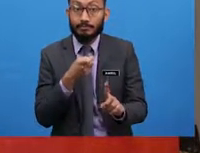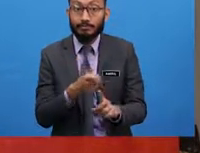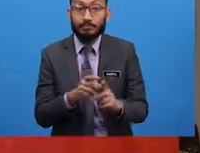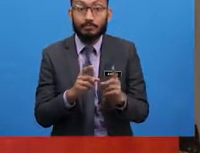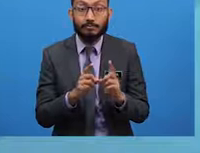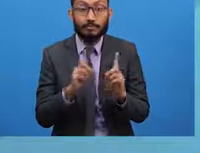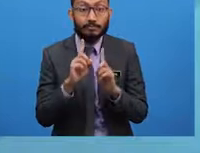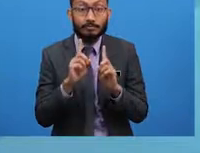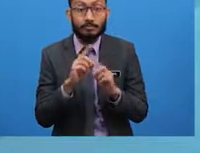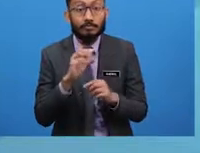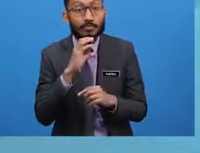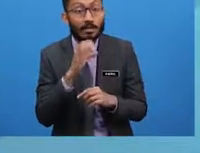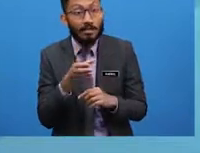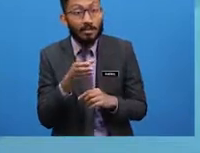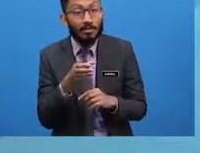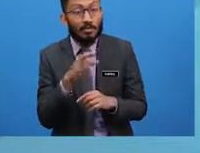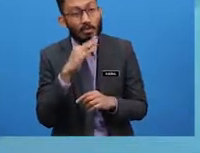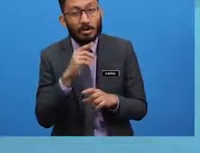cair.